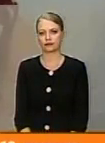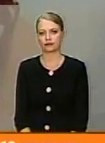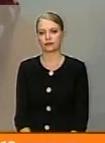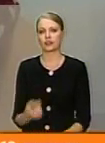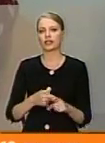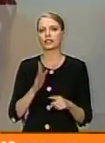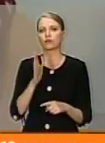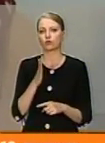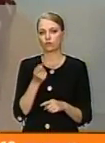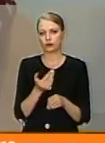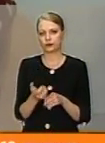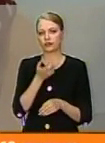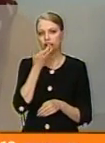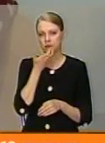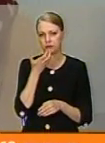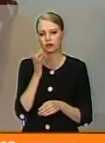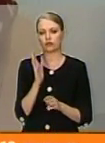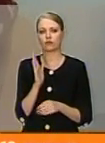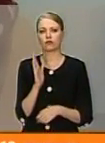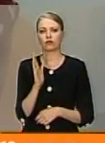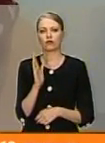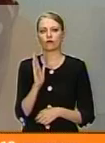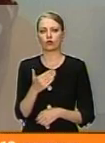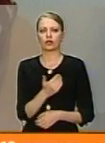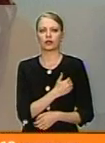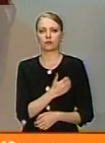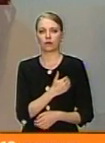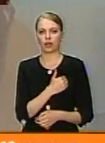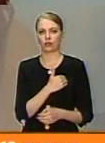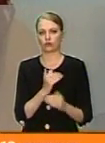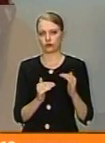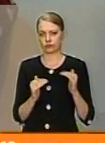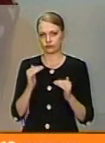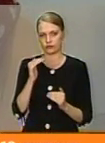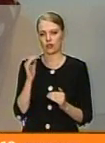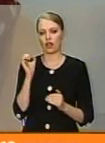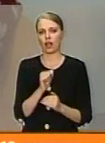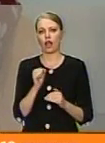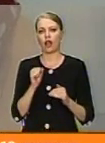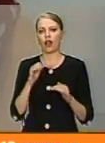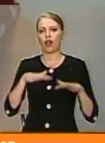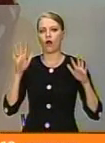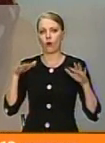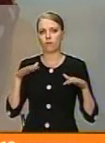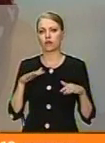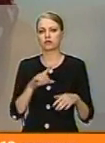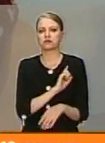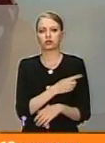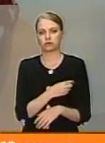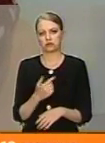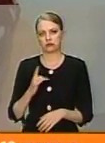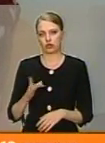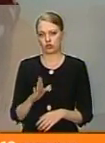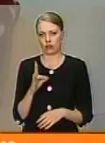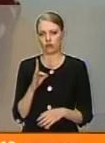То буде тепліти, буде температурний фон підвищуватися, але опадів істотних ми не чекаємо